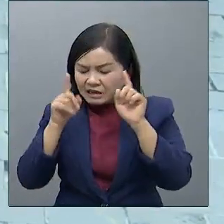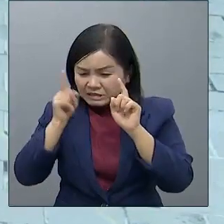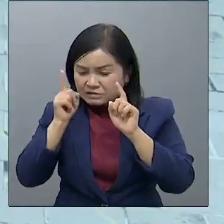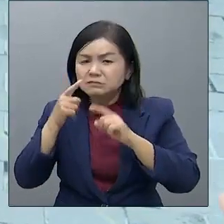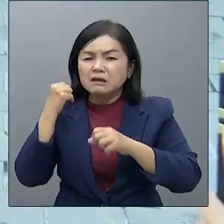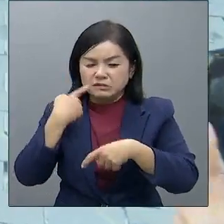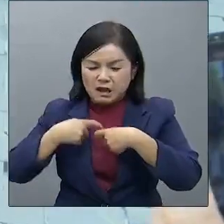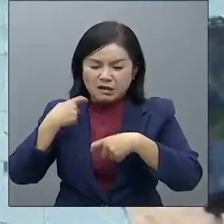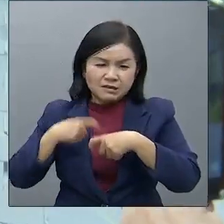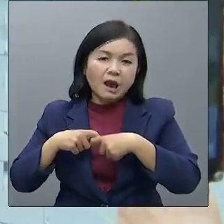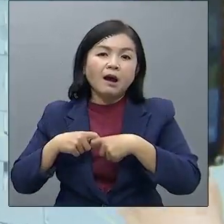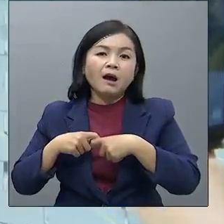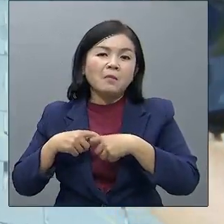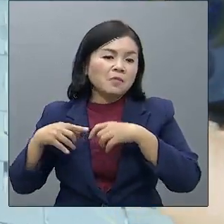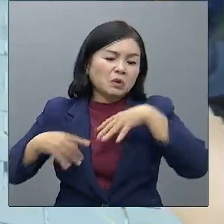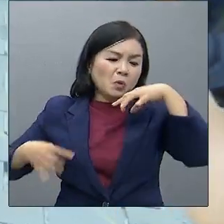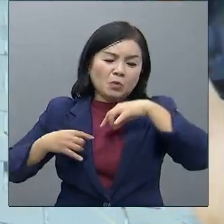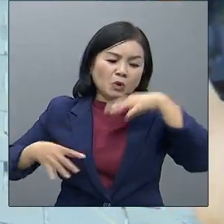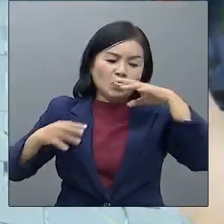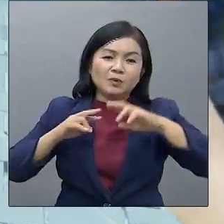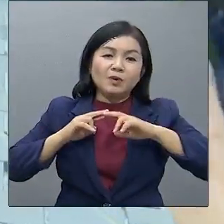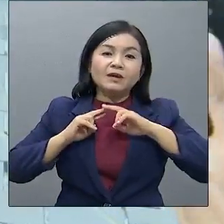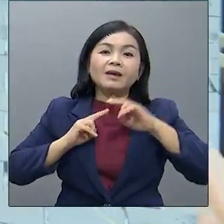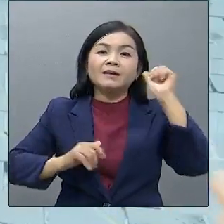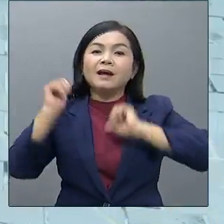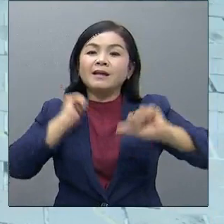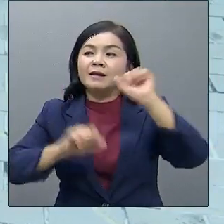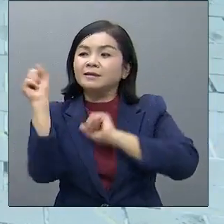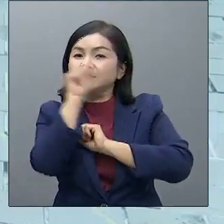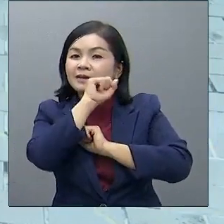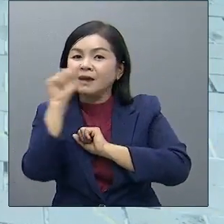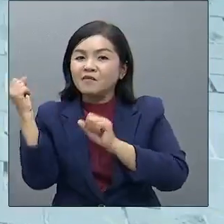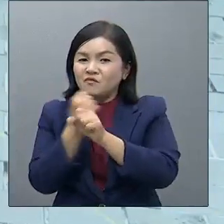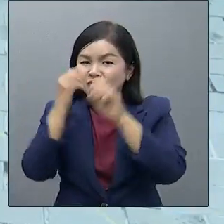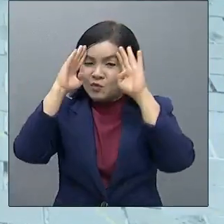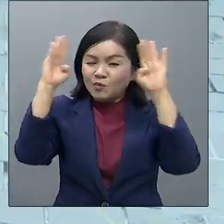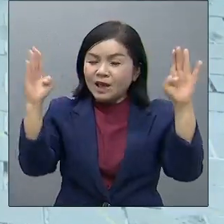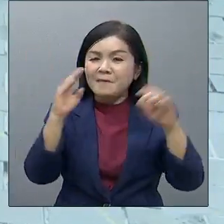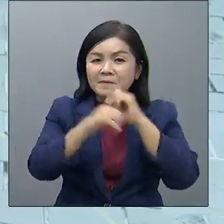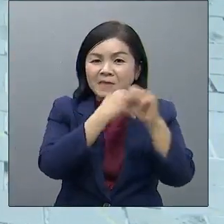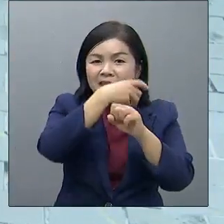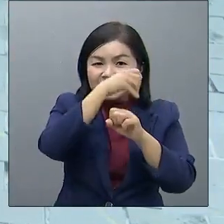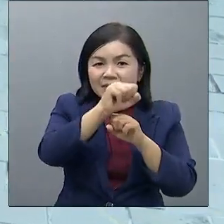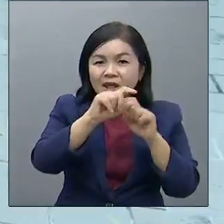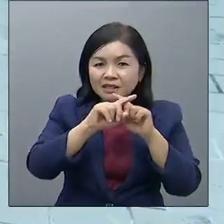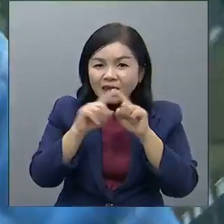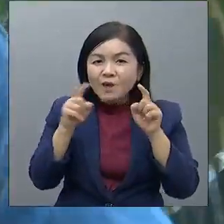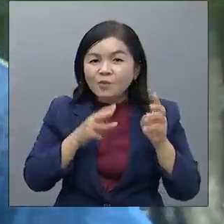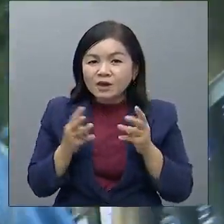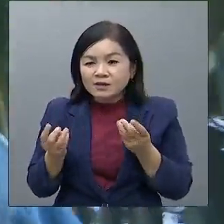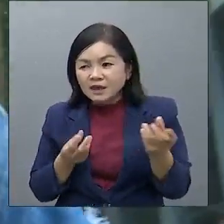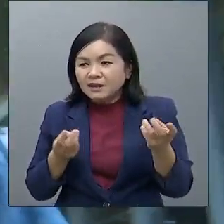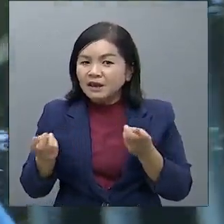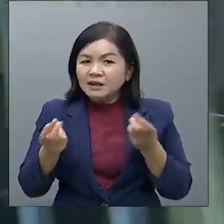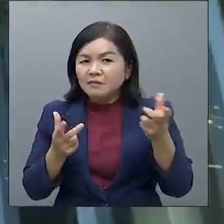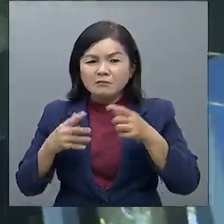วในออกปากว่าฝืนจัดเลยล่ะค่ะเพราะถึงจะขึ้นเวทีโชว์สเต็ปแดนซ์มา10กว่าปีแต่ถ้ายอมรับนะคะก็เอาจริงในการเต้นก็ไม่ใช่